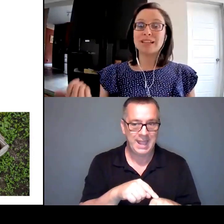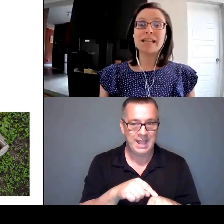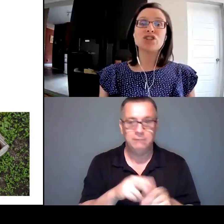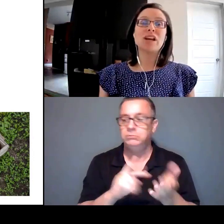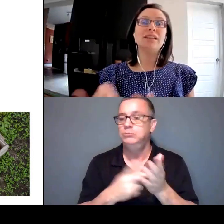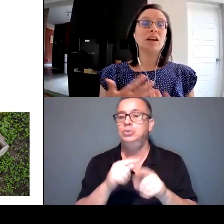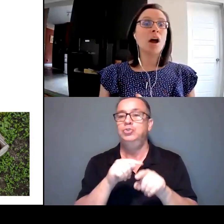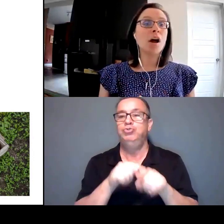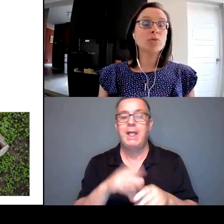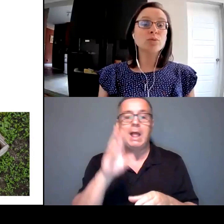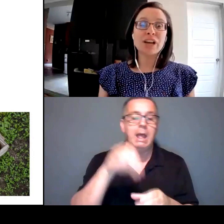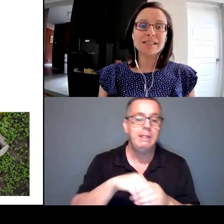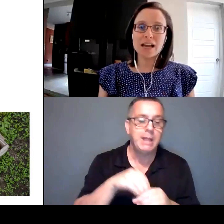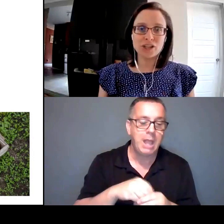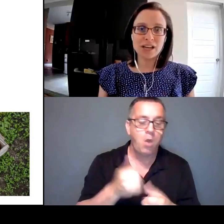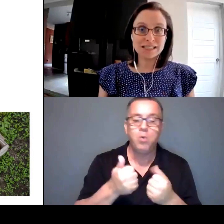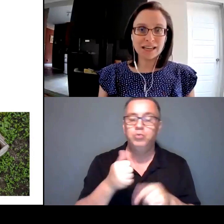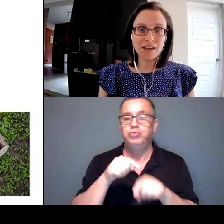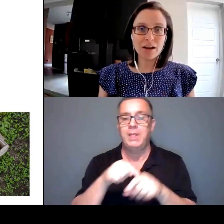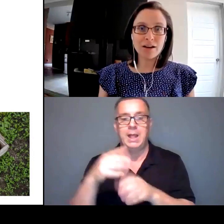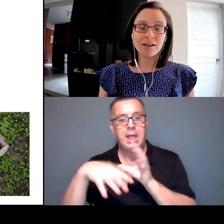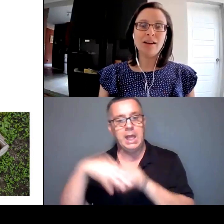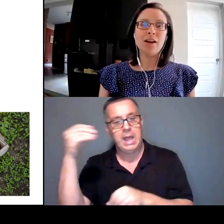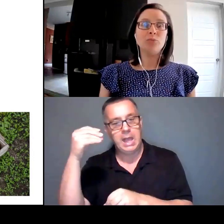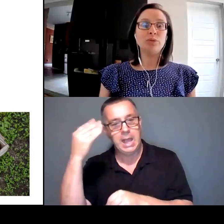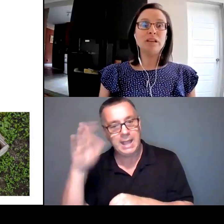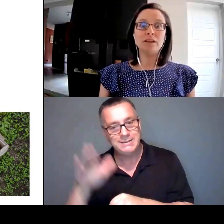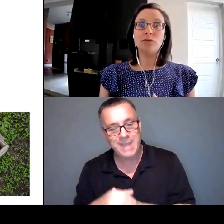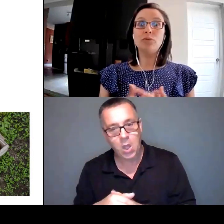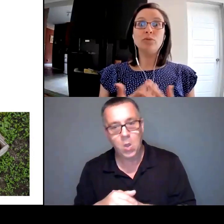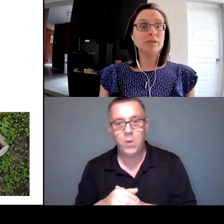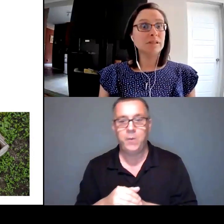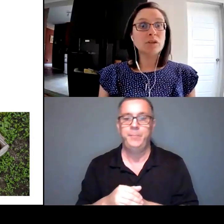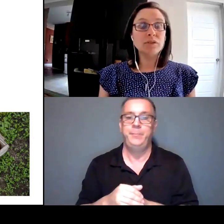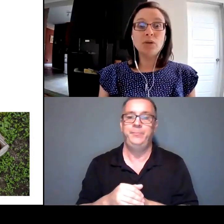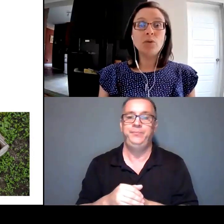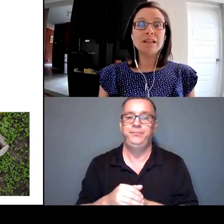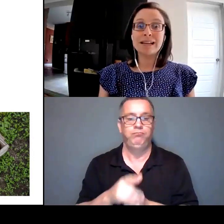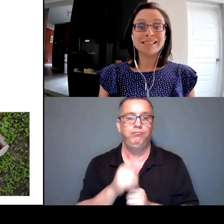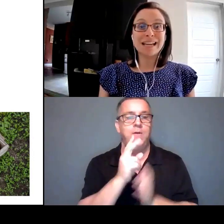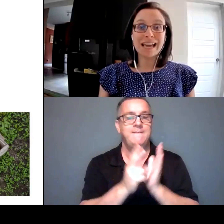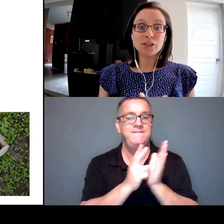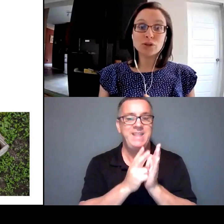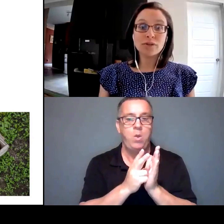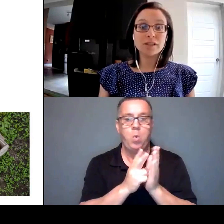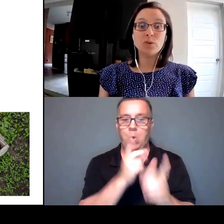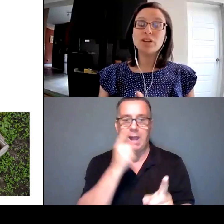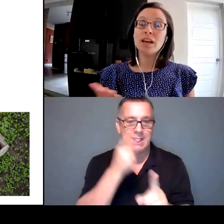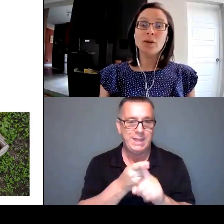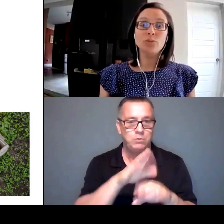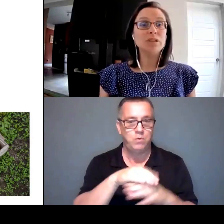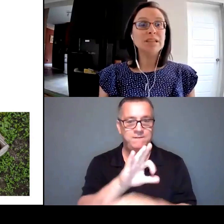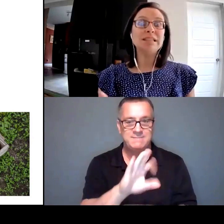peut être jardinage intérieur ou jardinage extérieur. Puis, c'est une vidéo qui est en direct sur